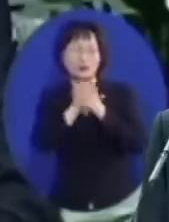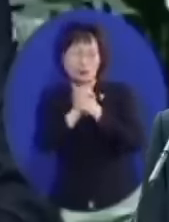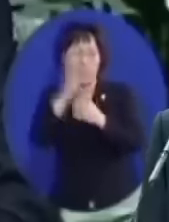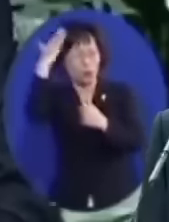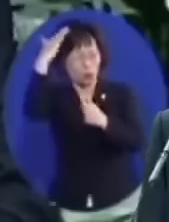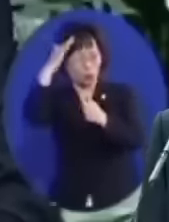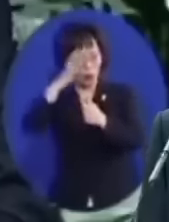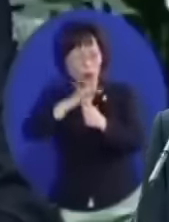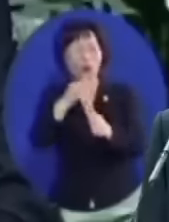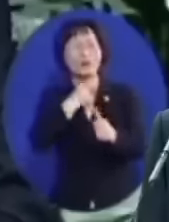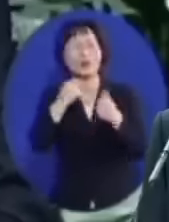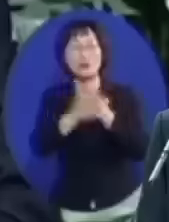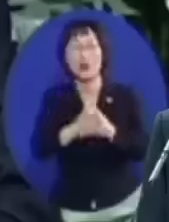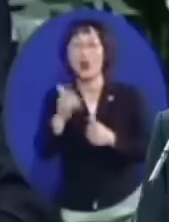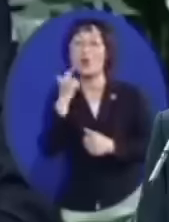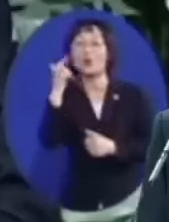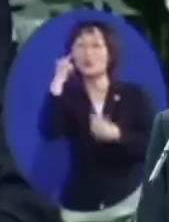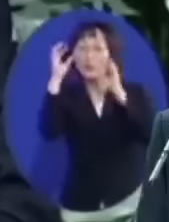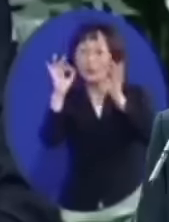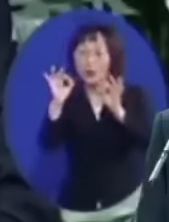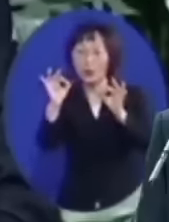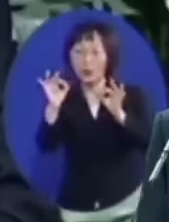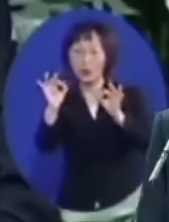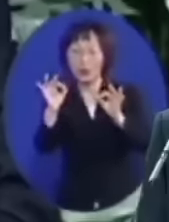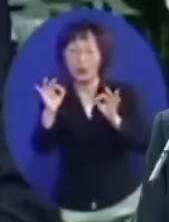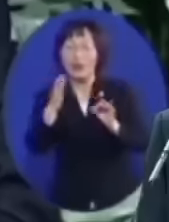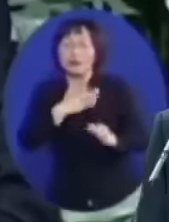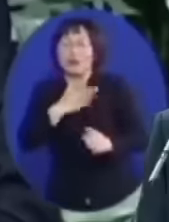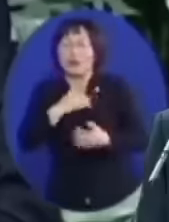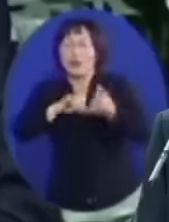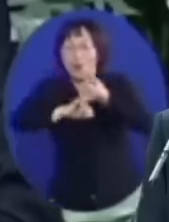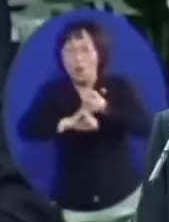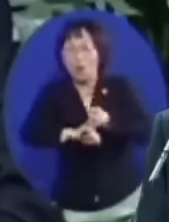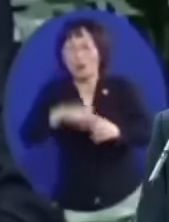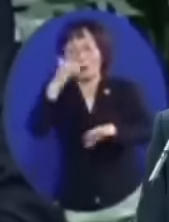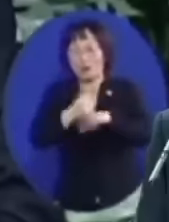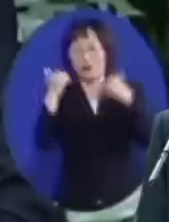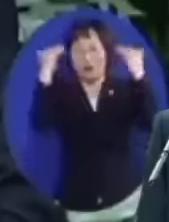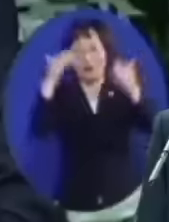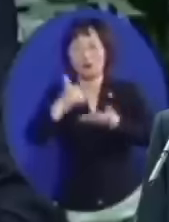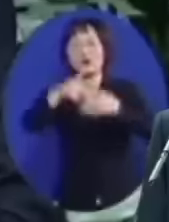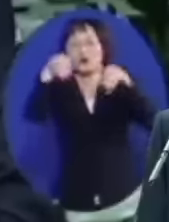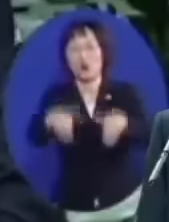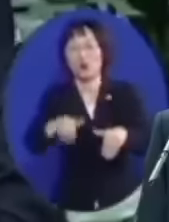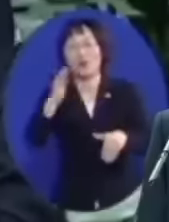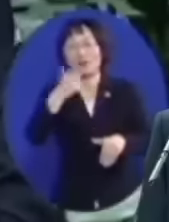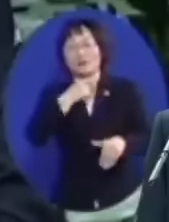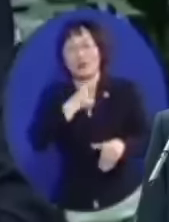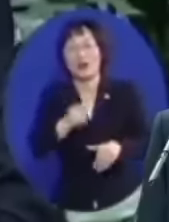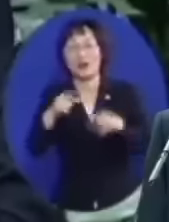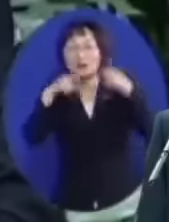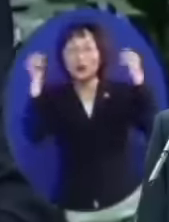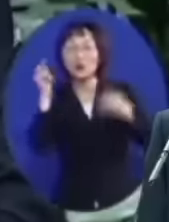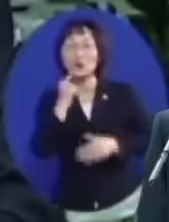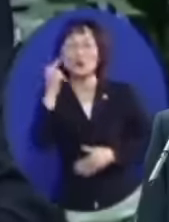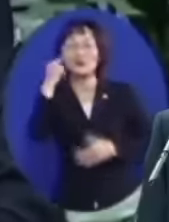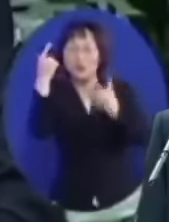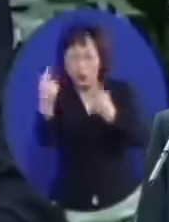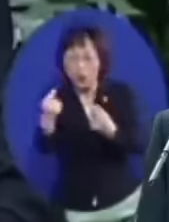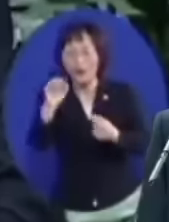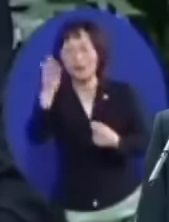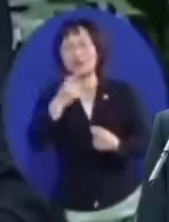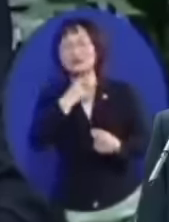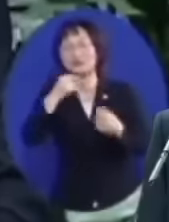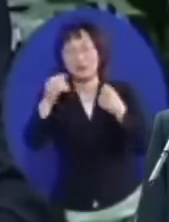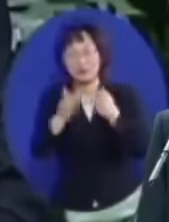아들이 목사님만 보면 나도 커서 꼭 주의 종이 되겠다. 저 목사님 같은 주의 종이 되었으니